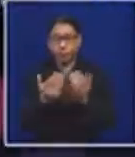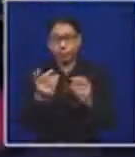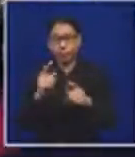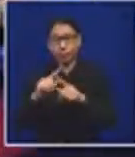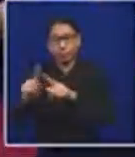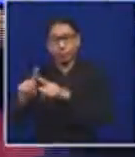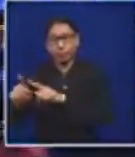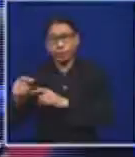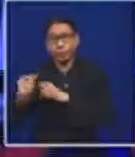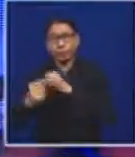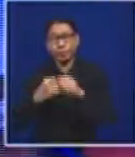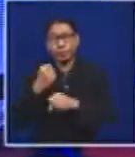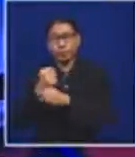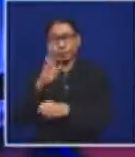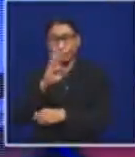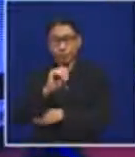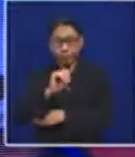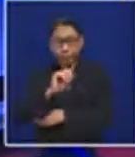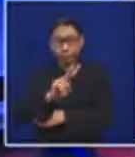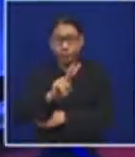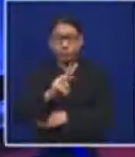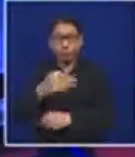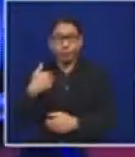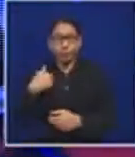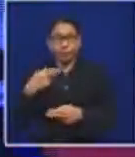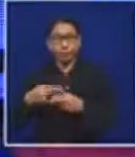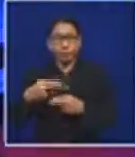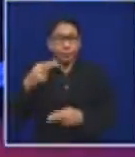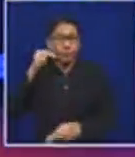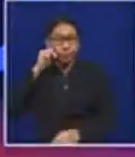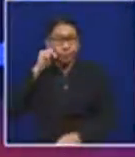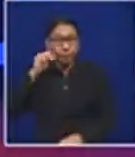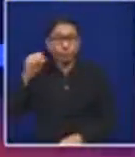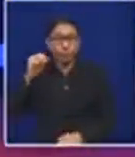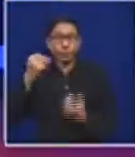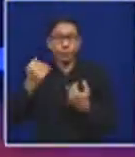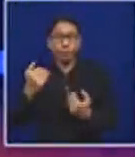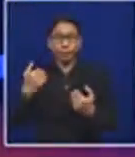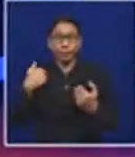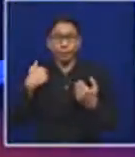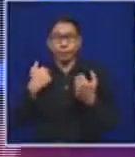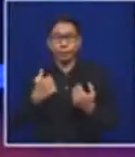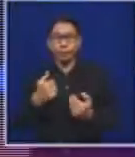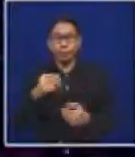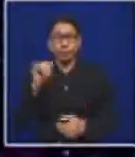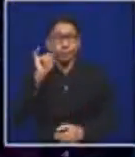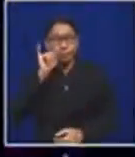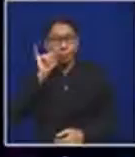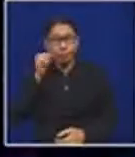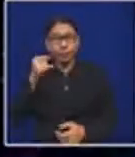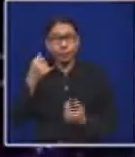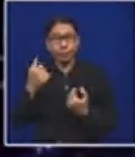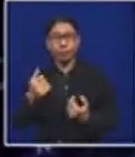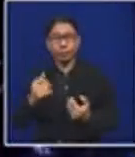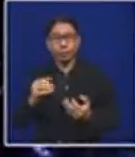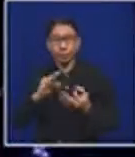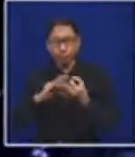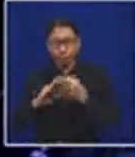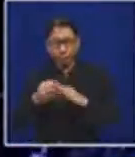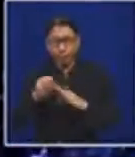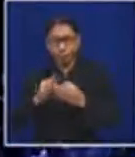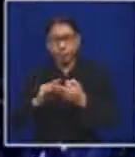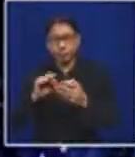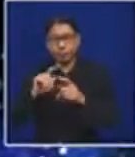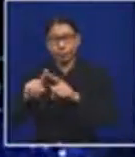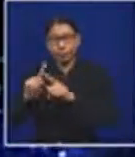เมื่อปี2542อย่างแนนซี่นันทพรและคุณแม่มือใหม่เอิญจิรวรรณด้วยค่ะแฟนเพลงแฟนคลับ The Next และ